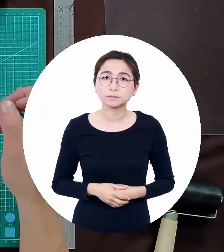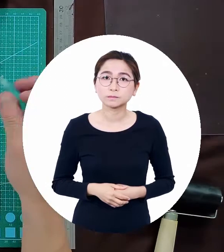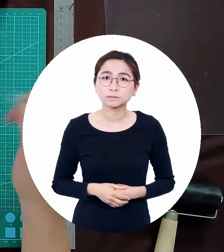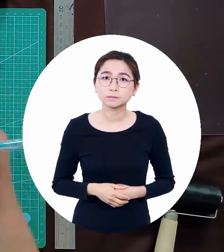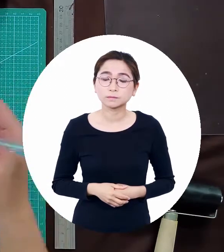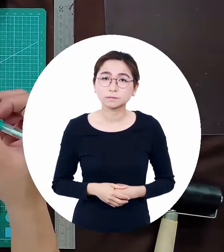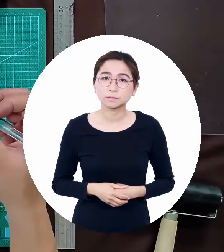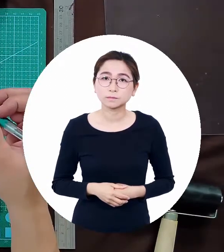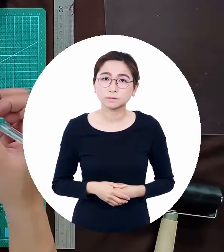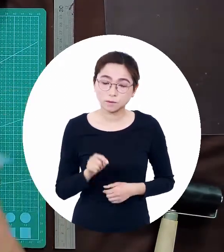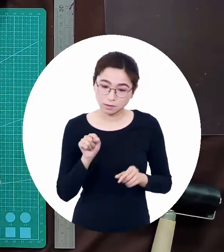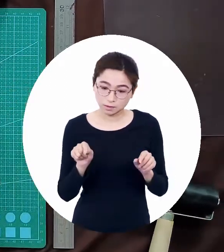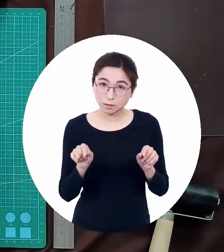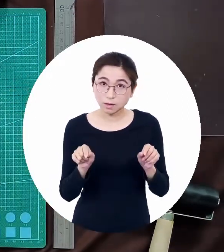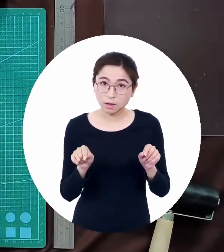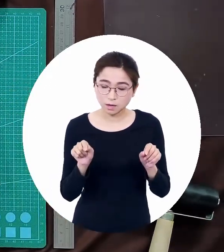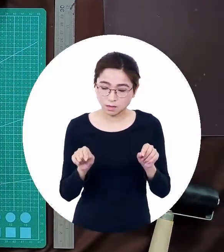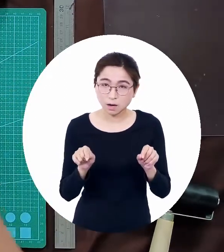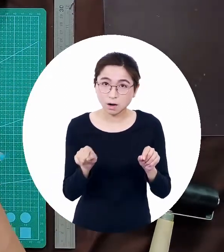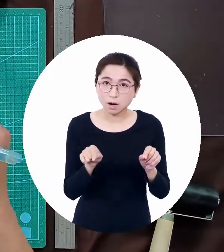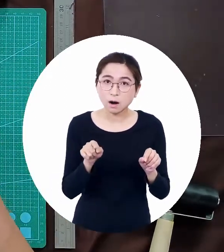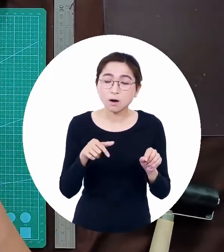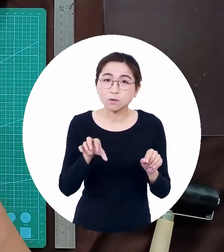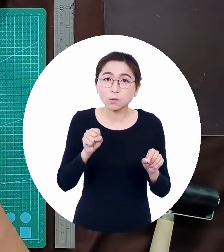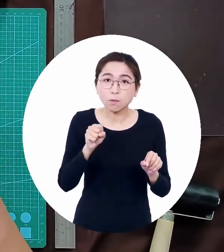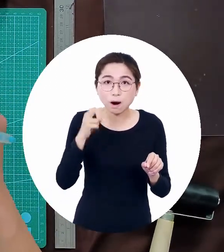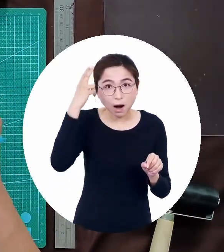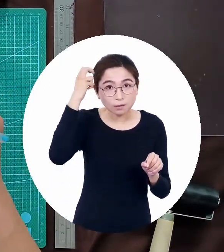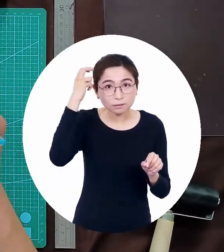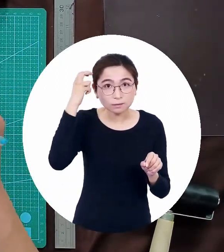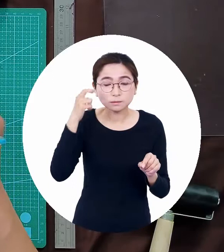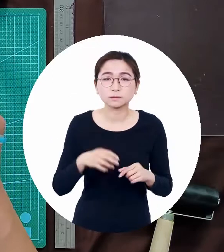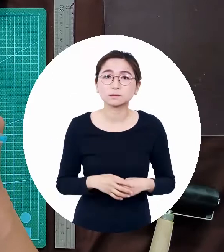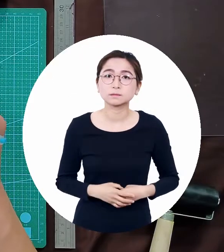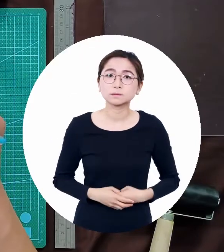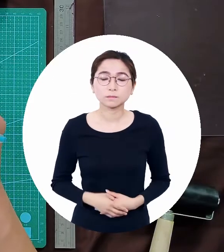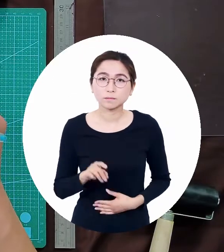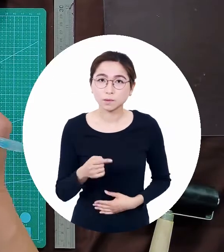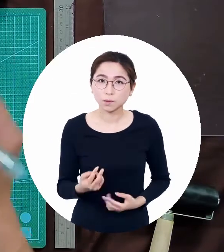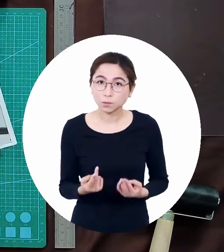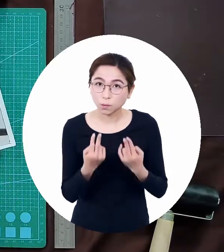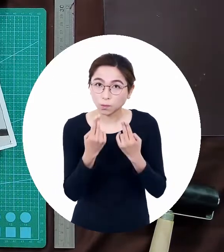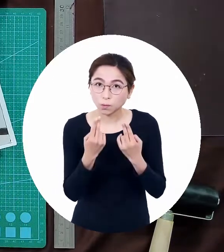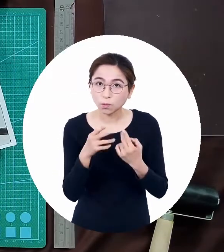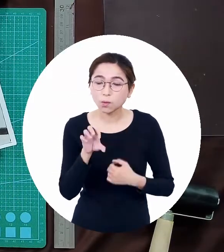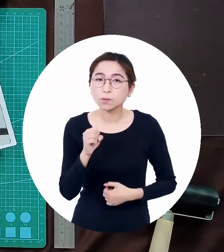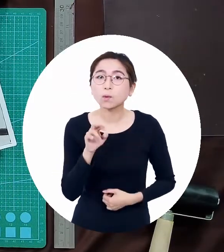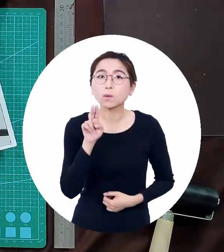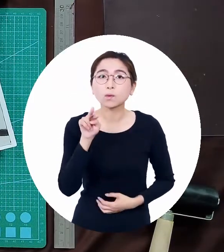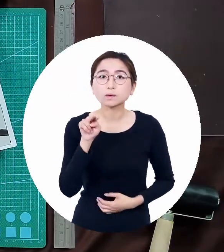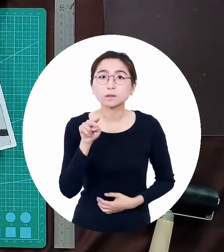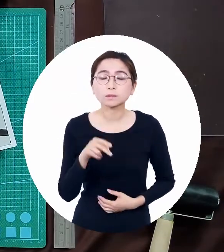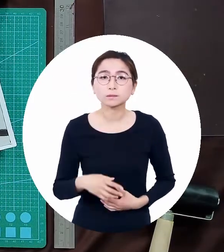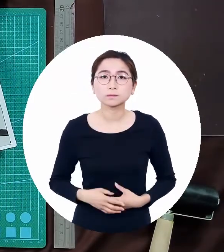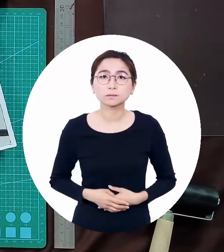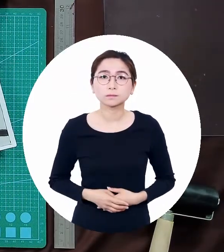啦。咁依個位咧，我用翻黑色啦，整翻黑色。咁有個草地咧，我就